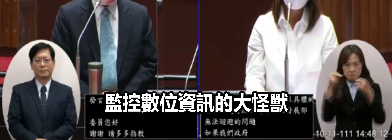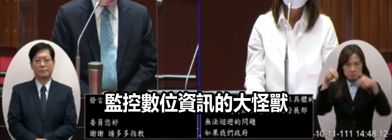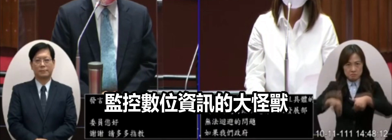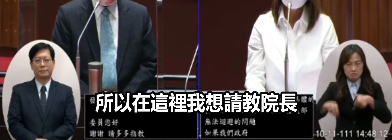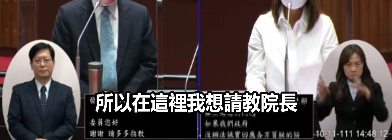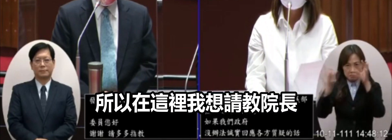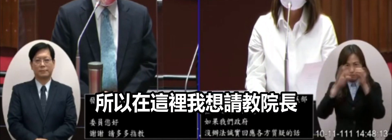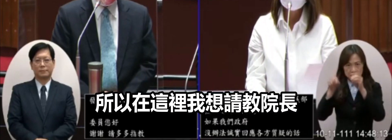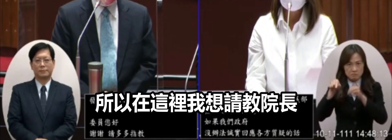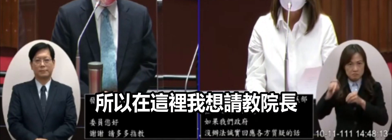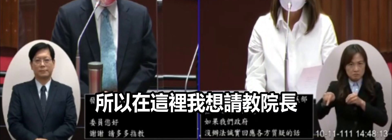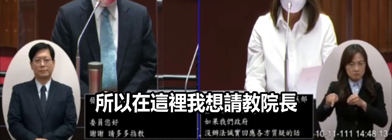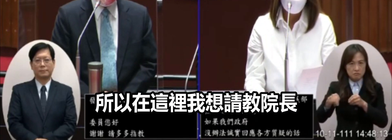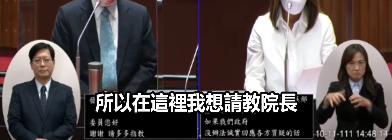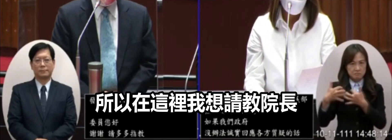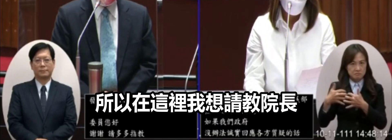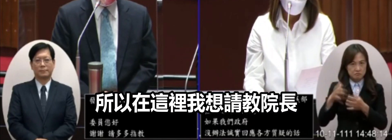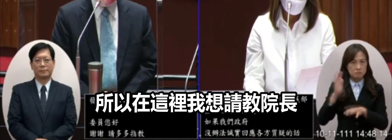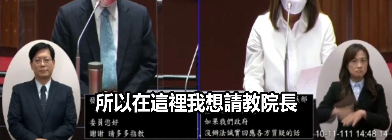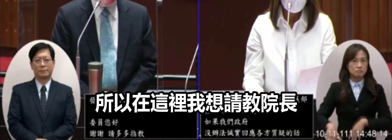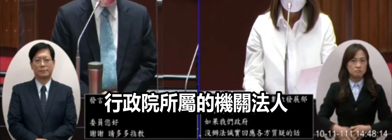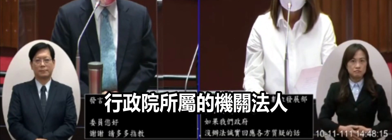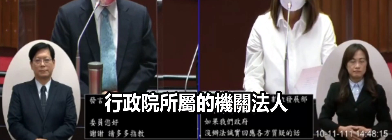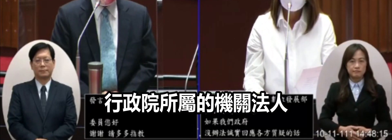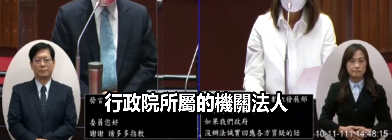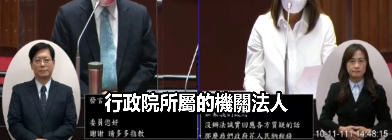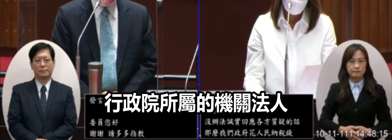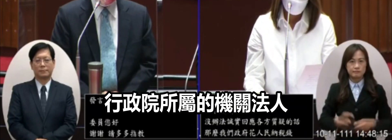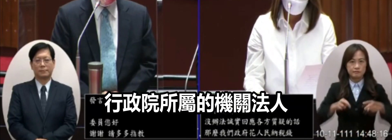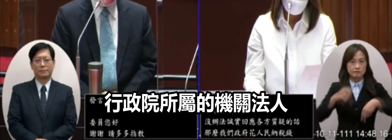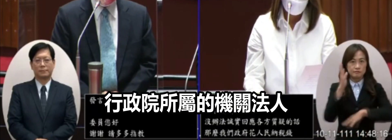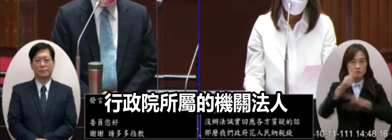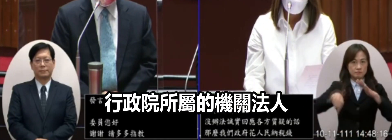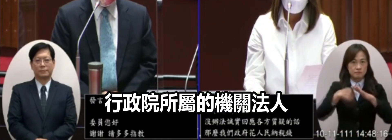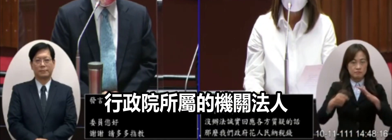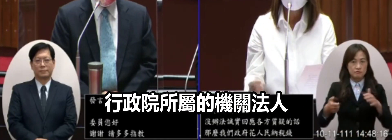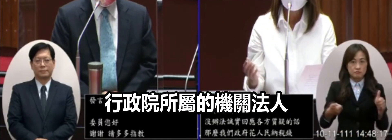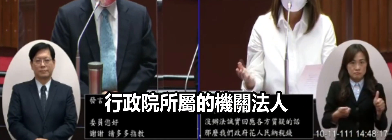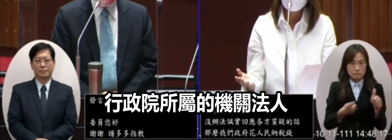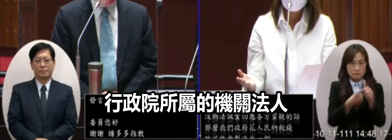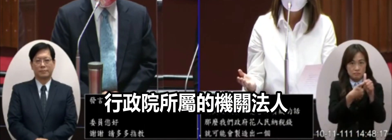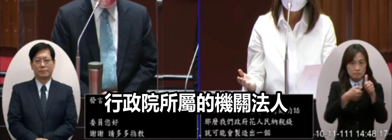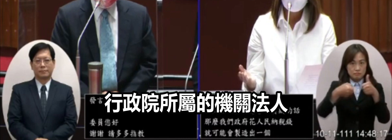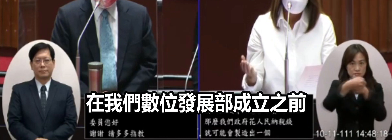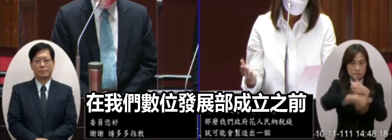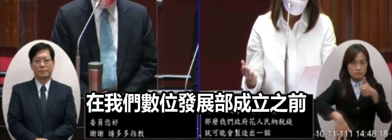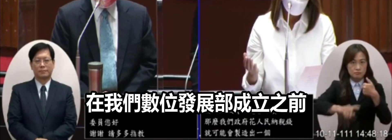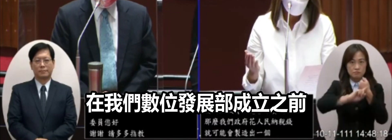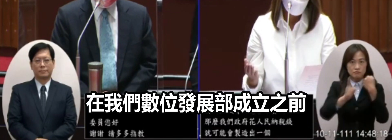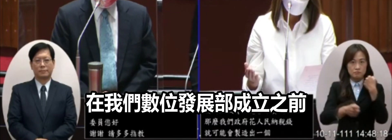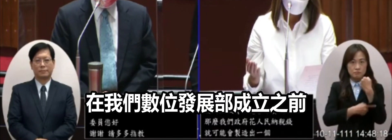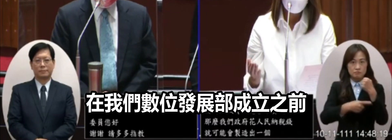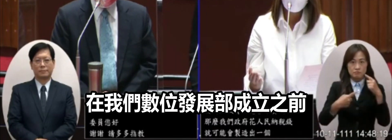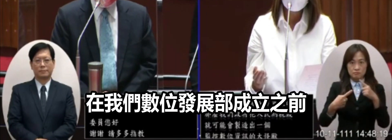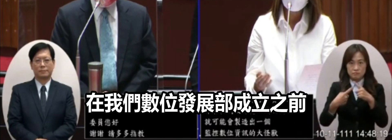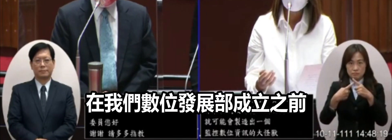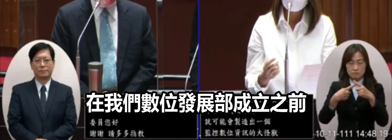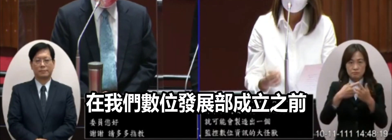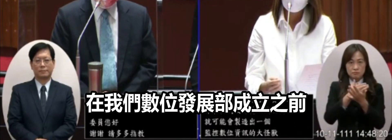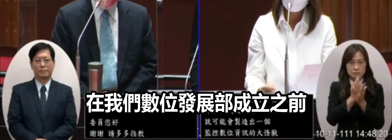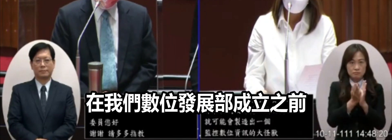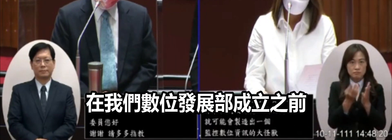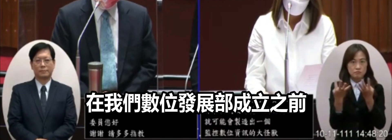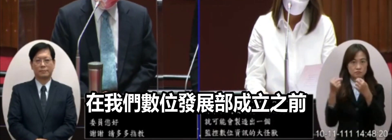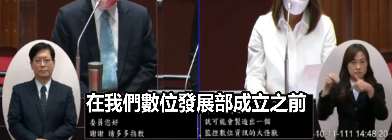怪兽。所以在这里我想请教院长，行政院所属的机关法人在我们数位发展